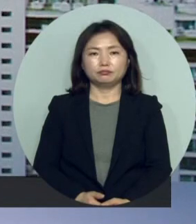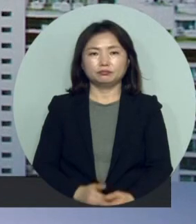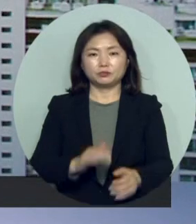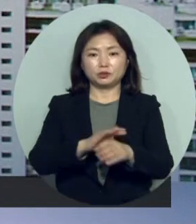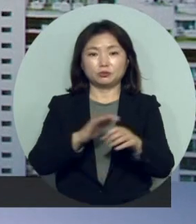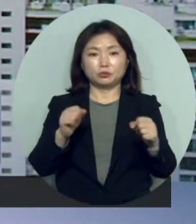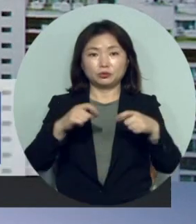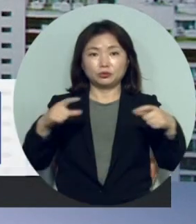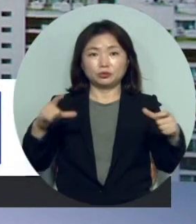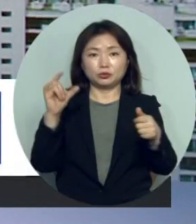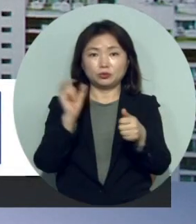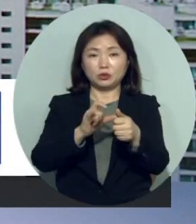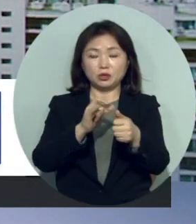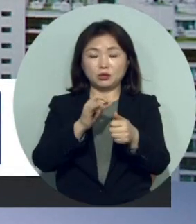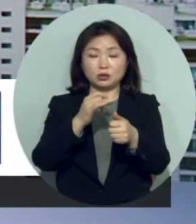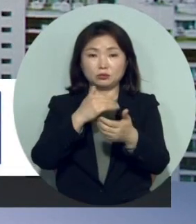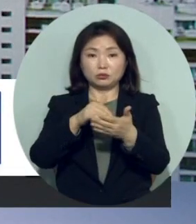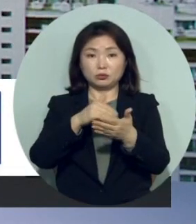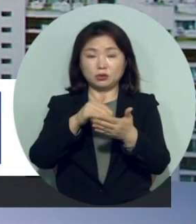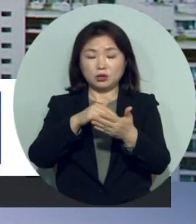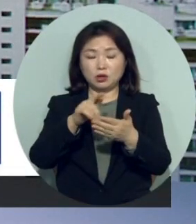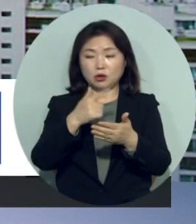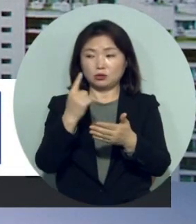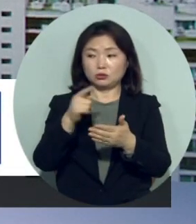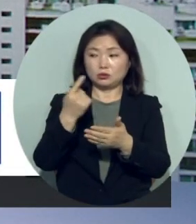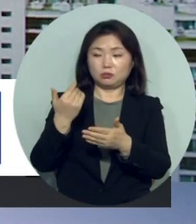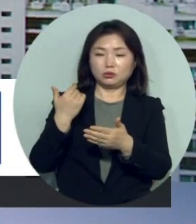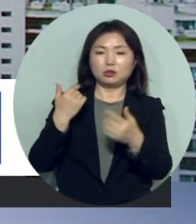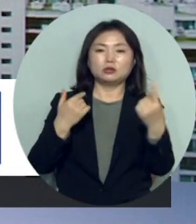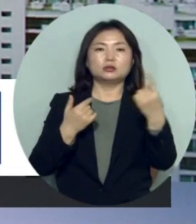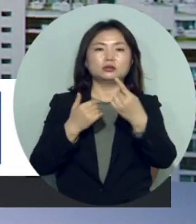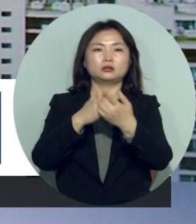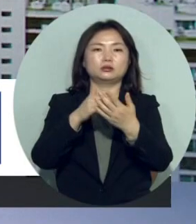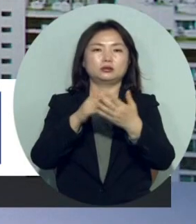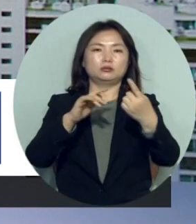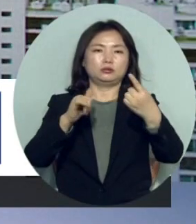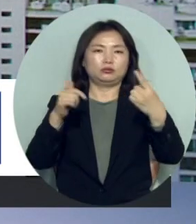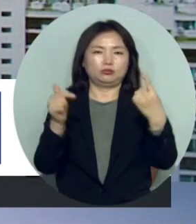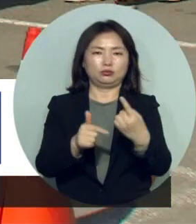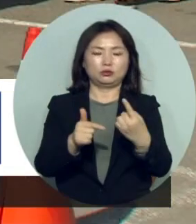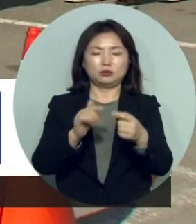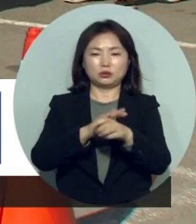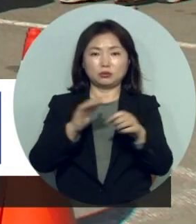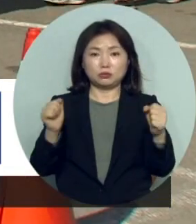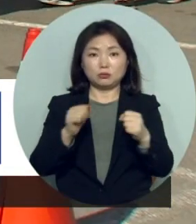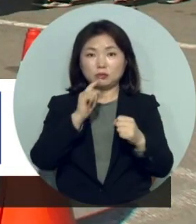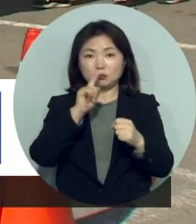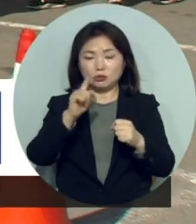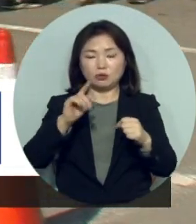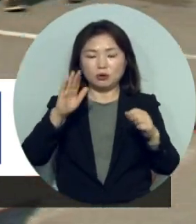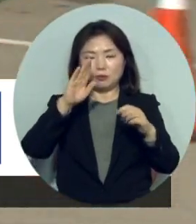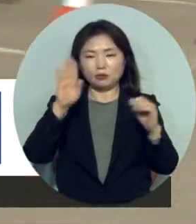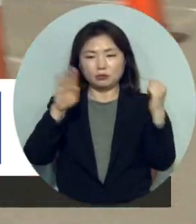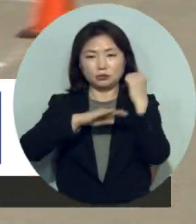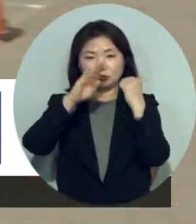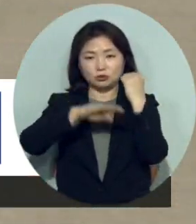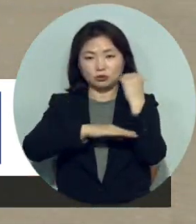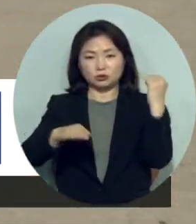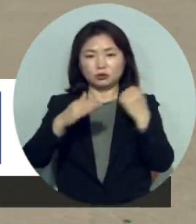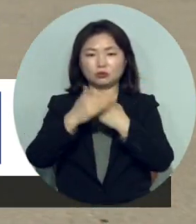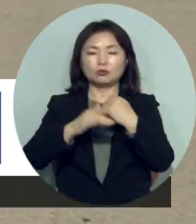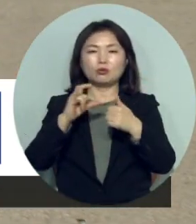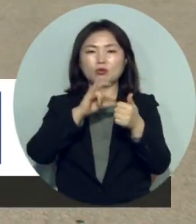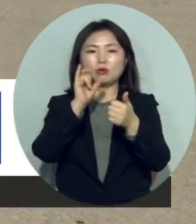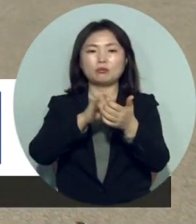경북지역에 코론 알고 신규 확진 자가 하루 전 보다는 1000여명 줄었습니다 경상북도의 따르면 오늘 0시 기준 경북의